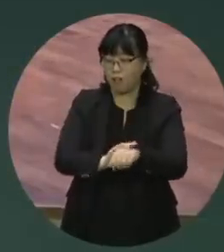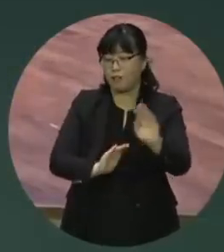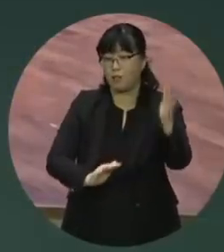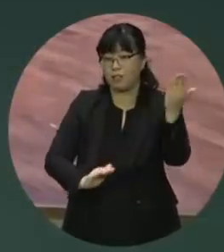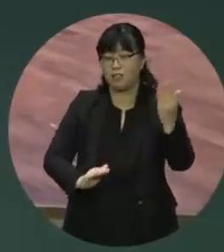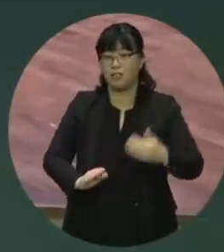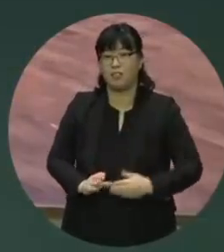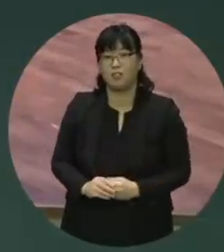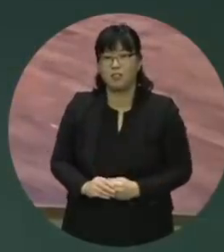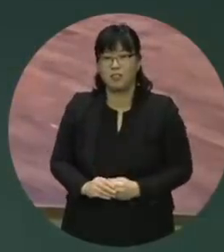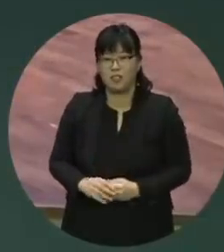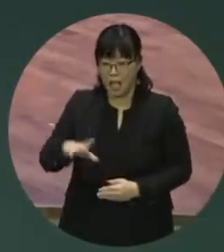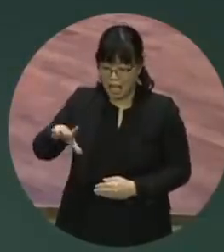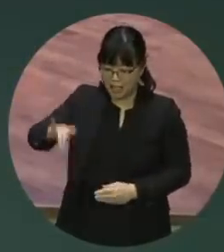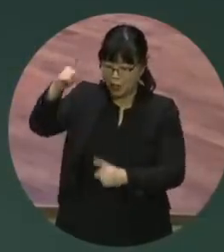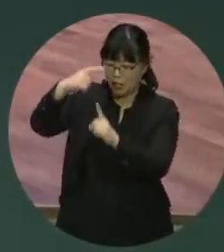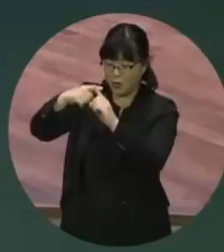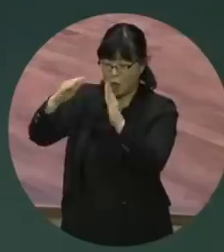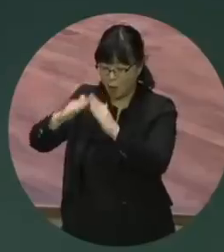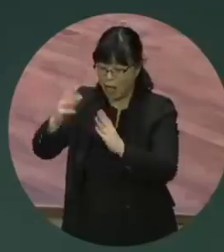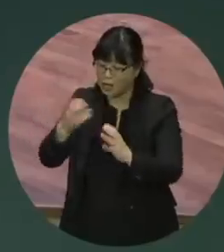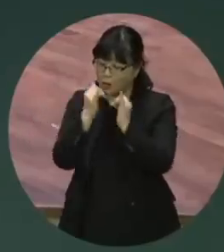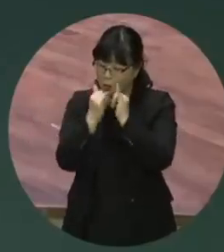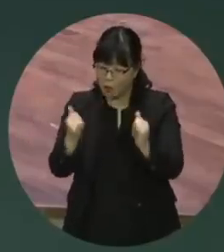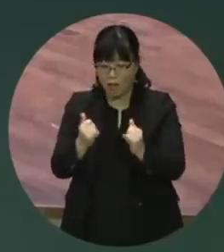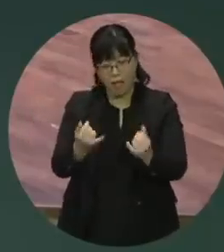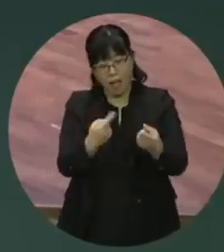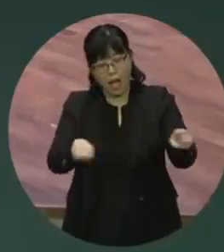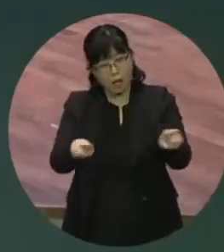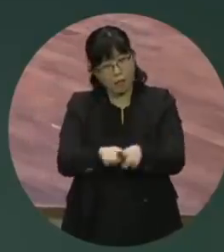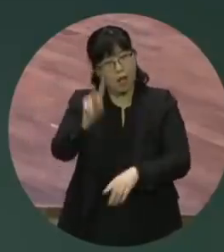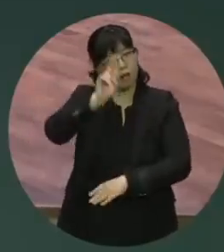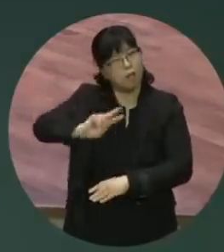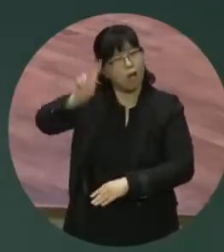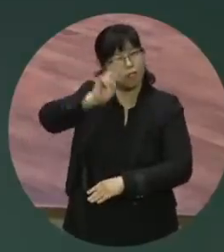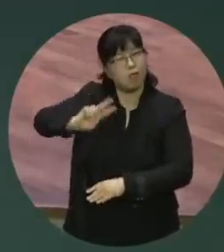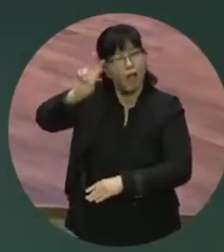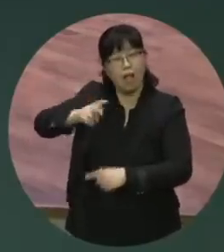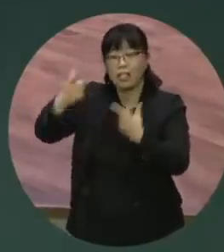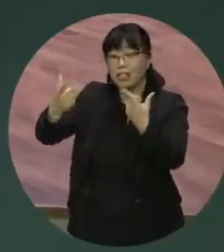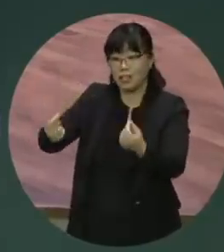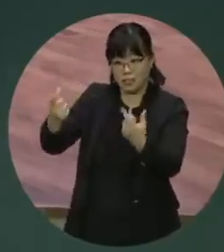성도들은 찬양을 불려요. 찬양으로 하나님께 돌렸습니다. 여러분들도 이제